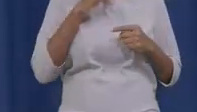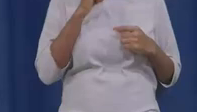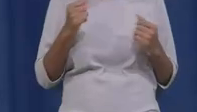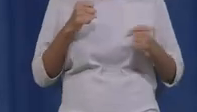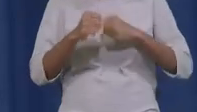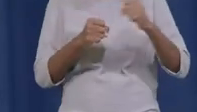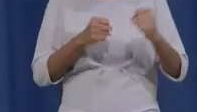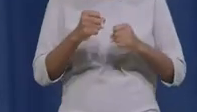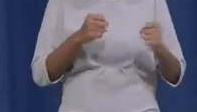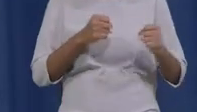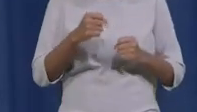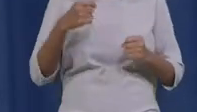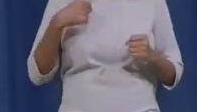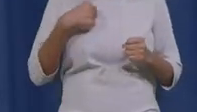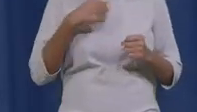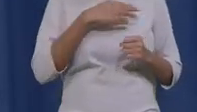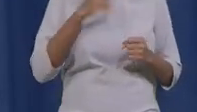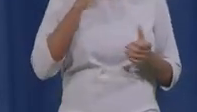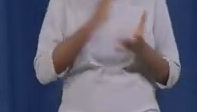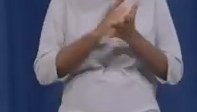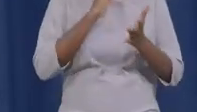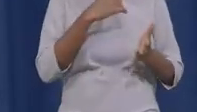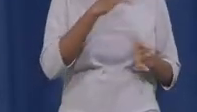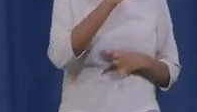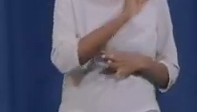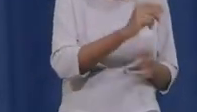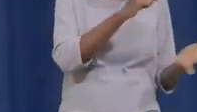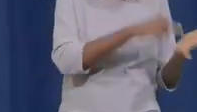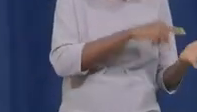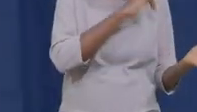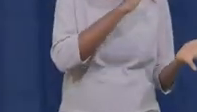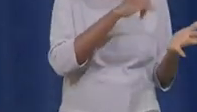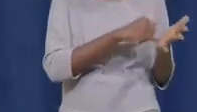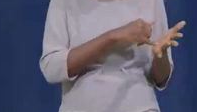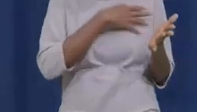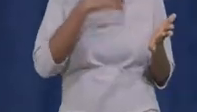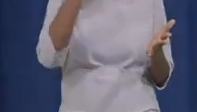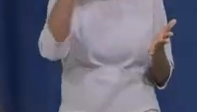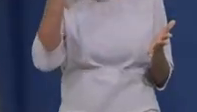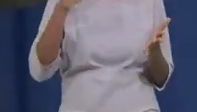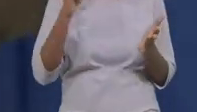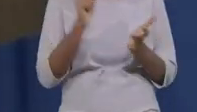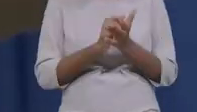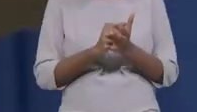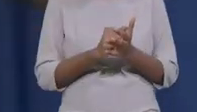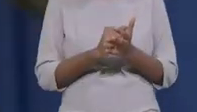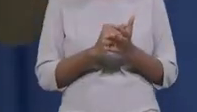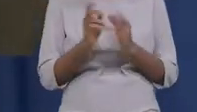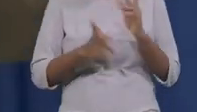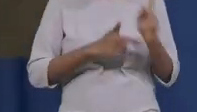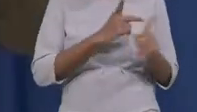un argument. Vous avez argumenté. Et ta femme dit, non, non, non, voici, c'est la chose, là, c'est comme ça. Et pour